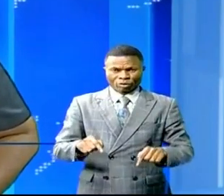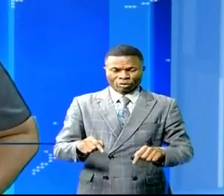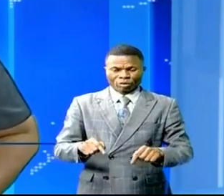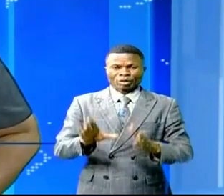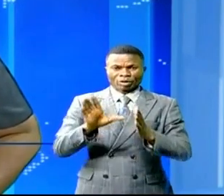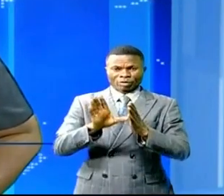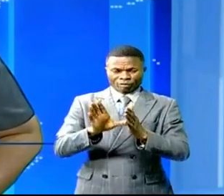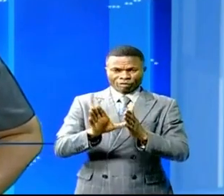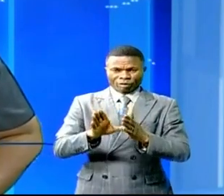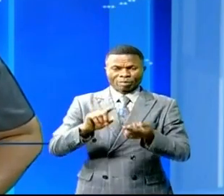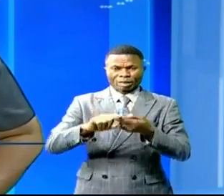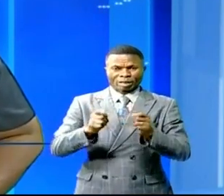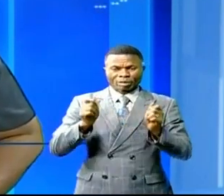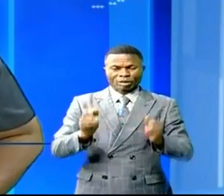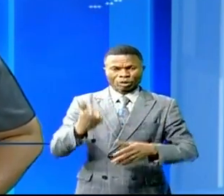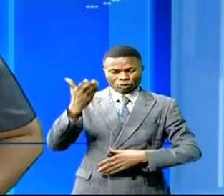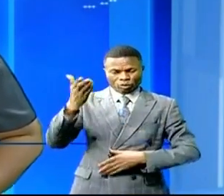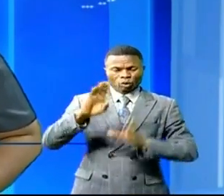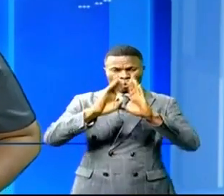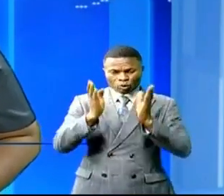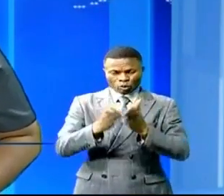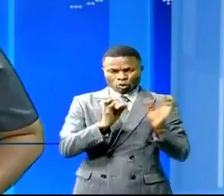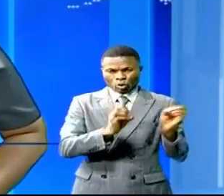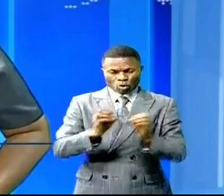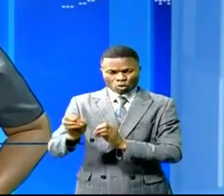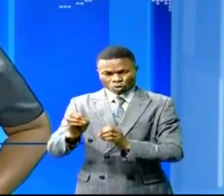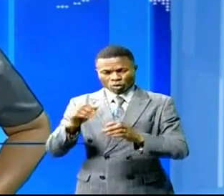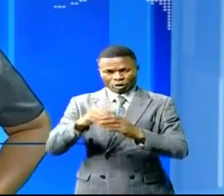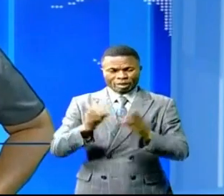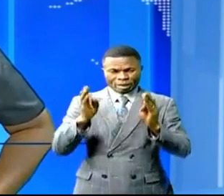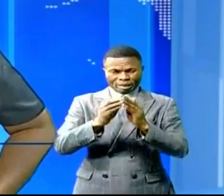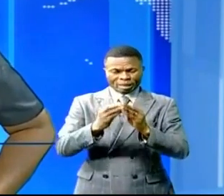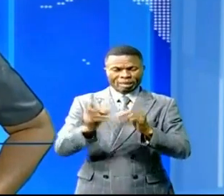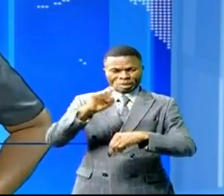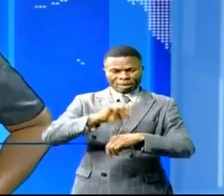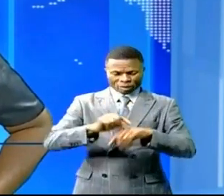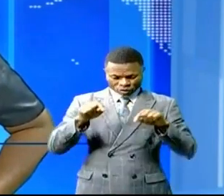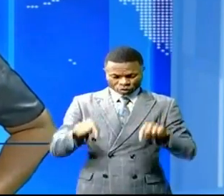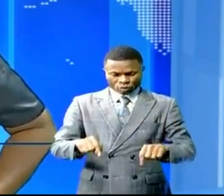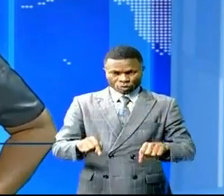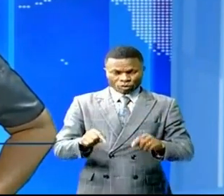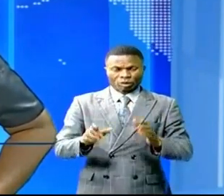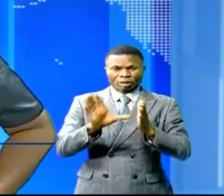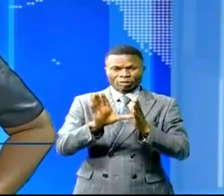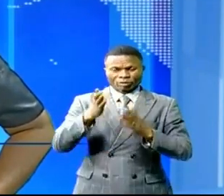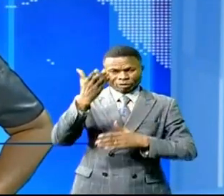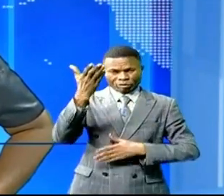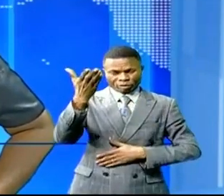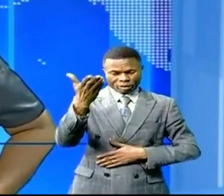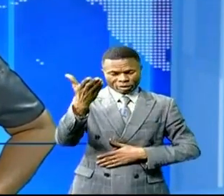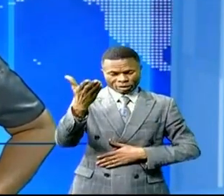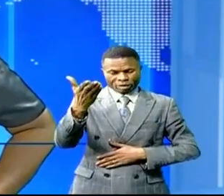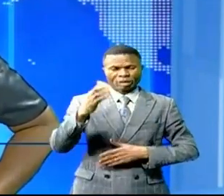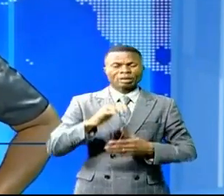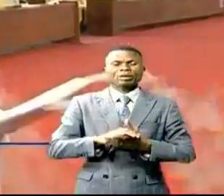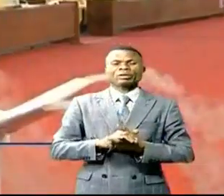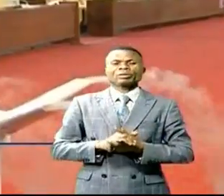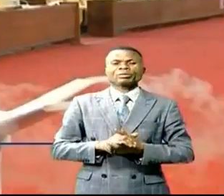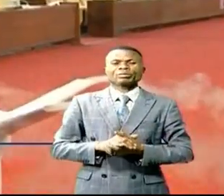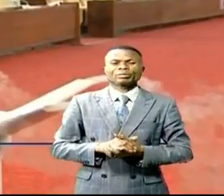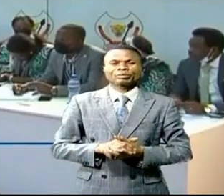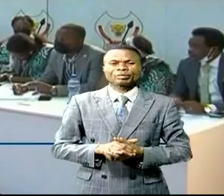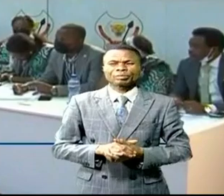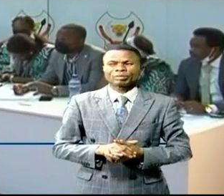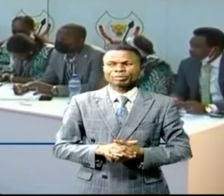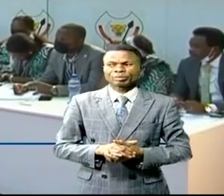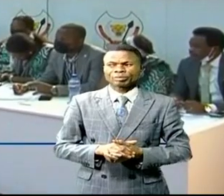Mouenbo nous dit ce qui a été dit, ce qui a été fait au cours de la plénière d'aujourd'hui avec le député national. Nous